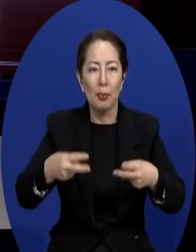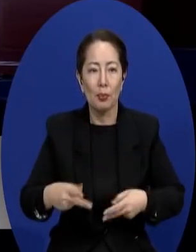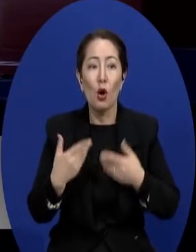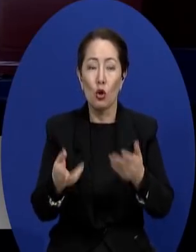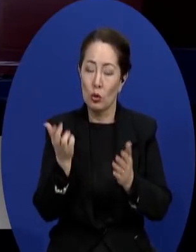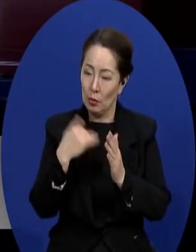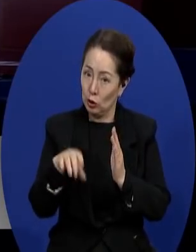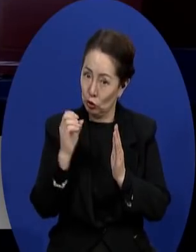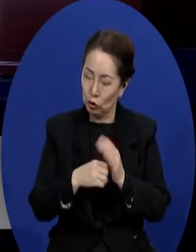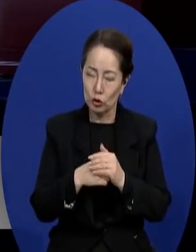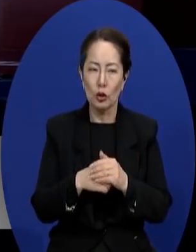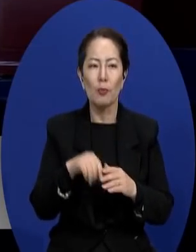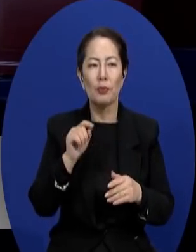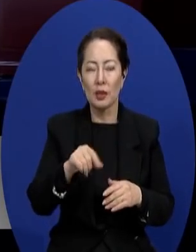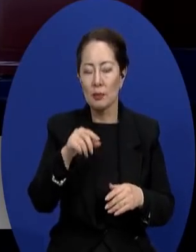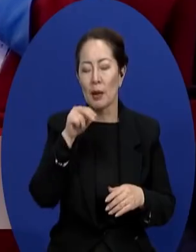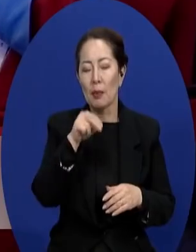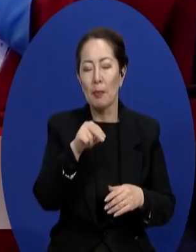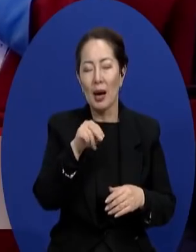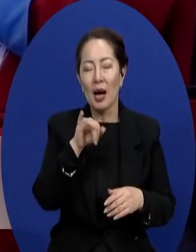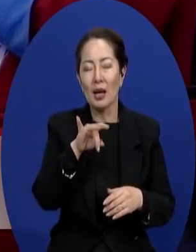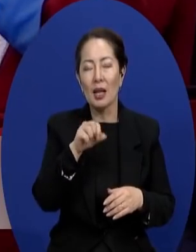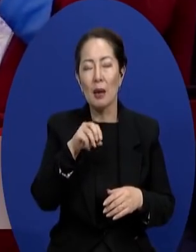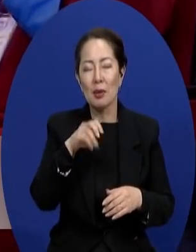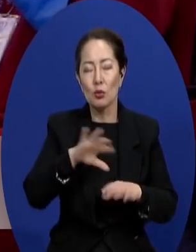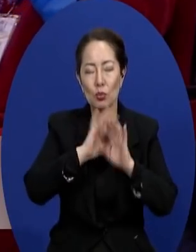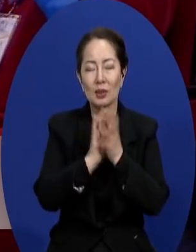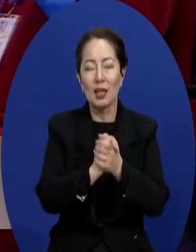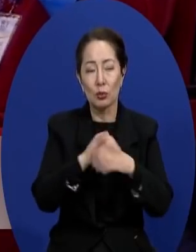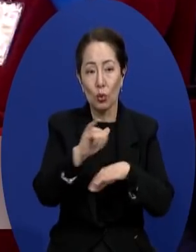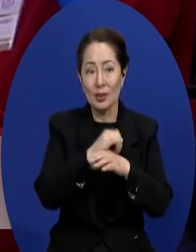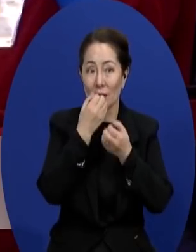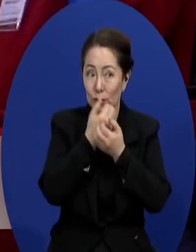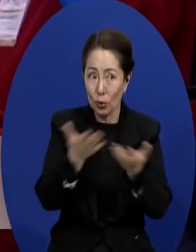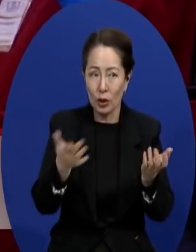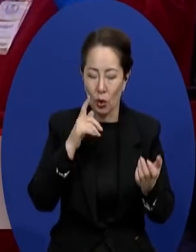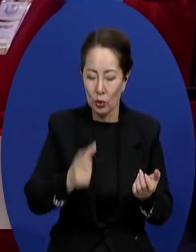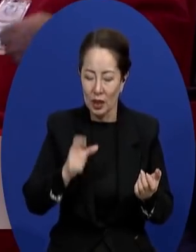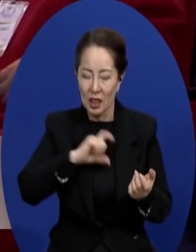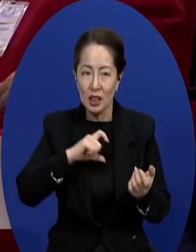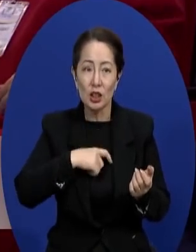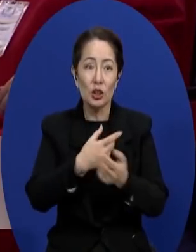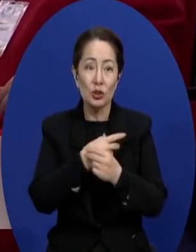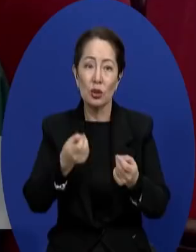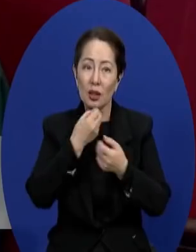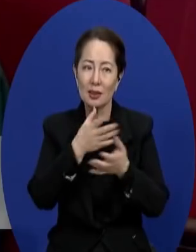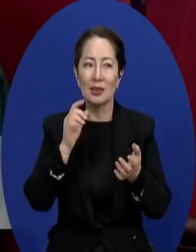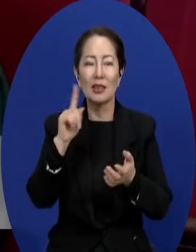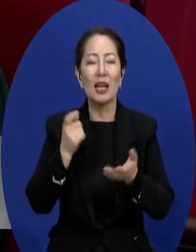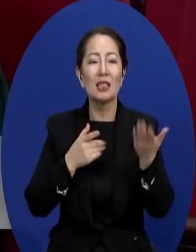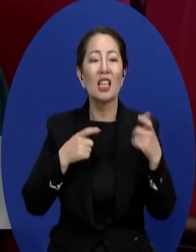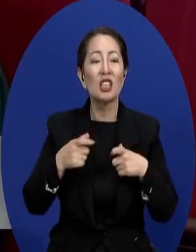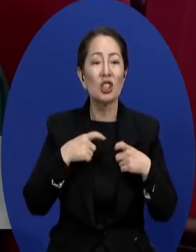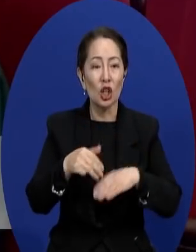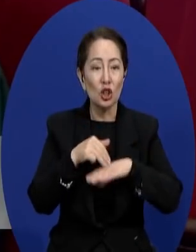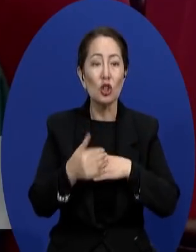хуулиар парламентын бүгд найрамдах улсыг тунхаглаж хүний эрх хэрэгчлэгийг баталгаажуулсан. Бас зах зээлийн эдийн засгийн тогтолцоон жилдсэн